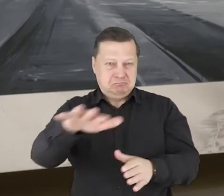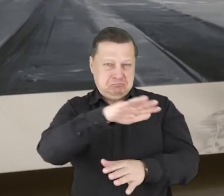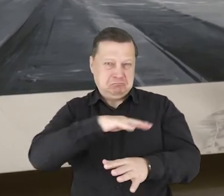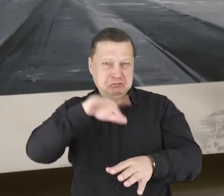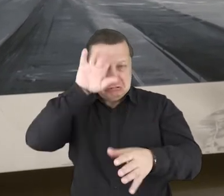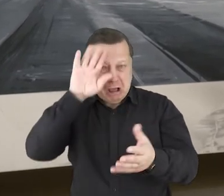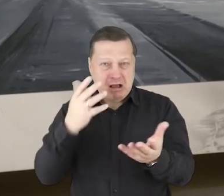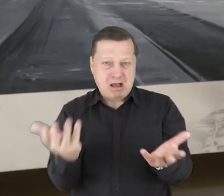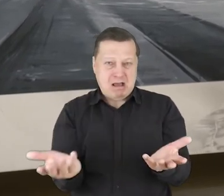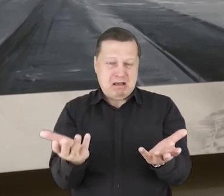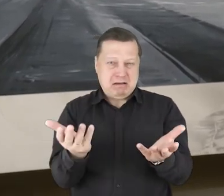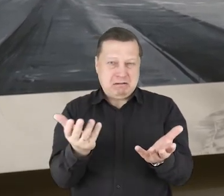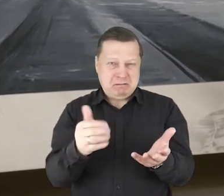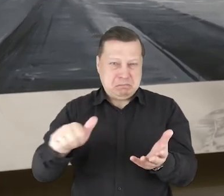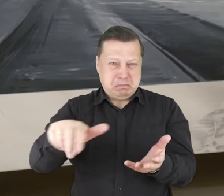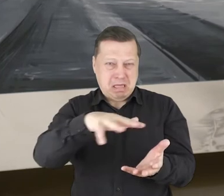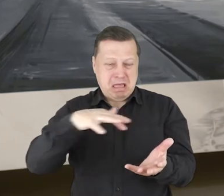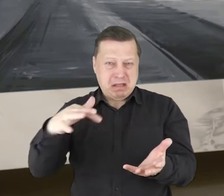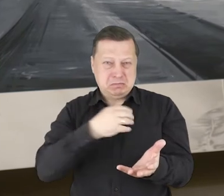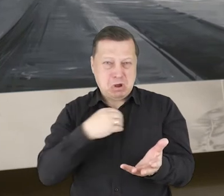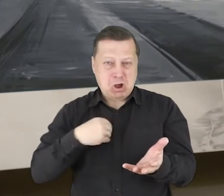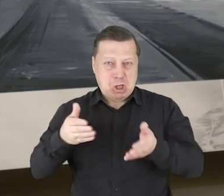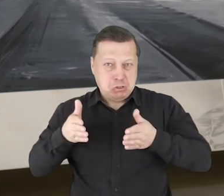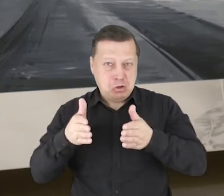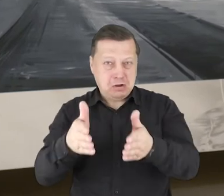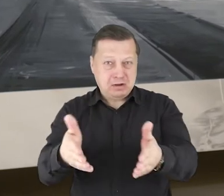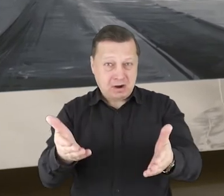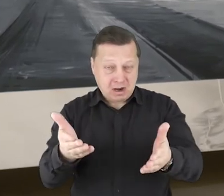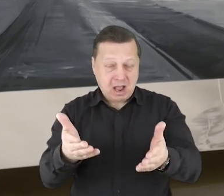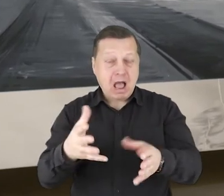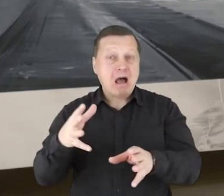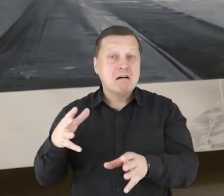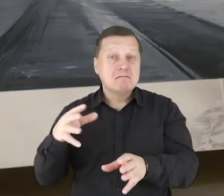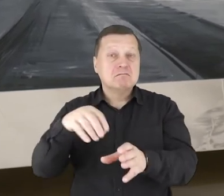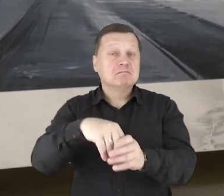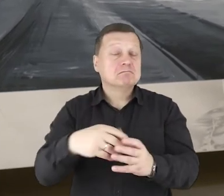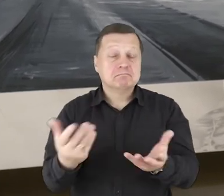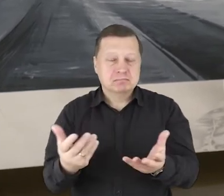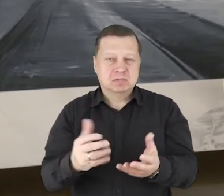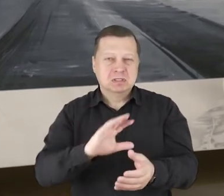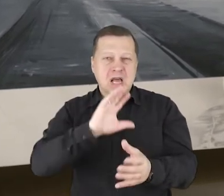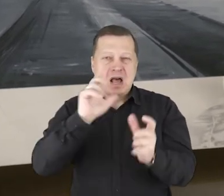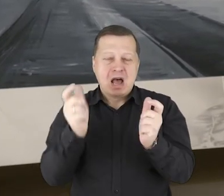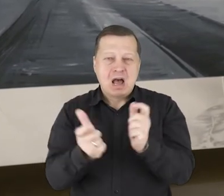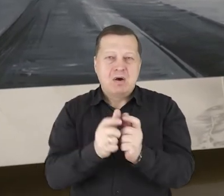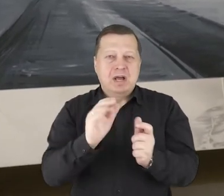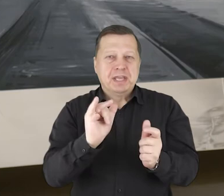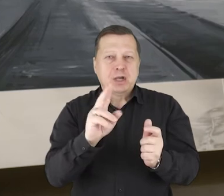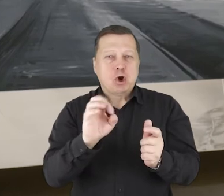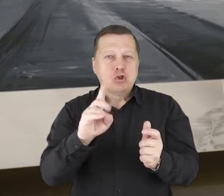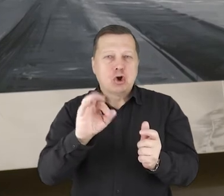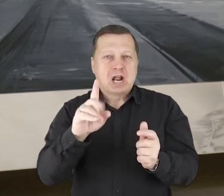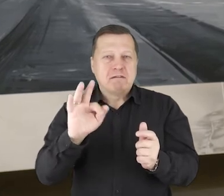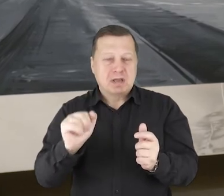przedstawieniem szarego, burego pejzażu polskiej drogi jest cała ikonografia